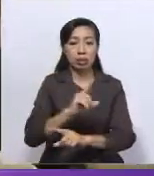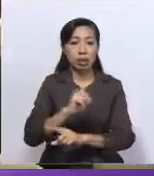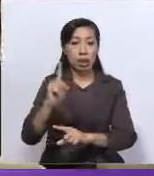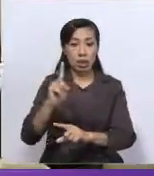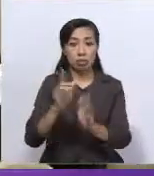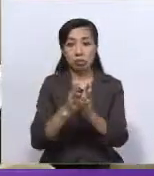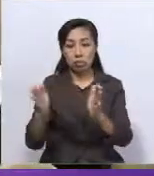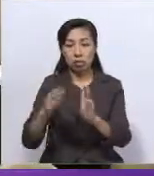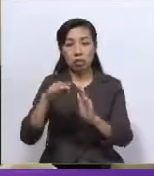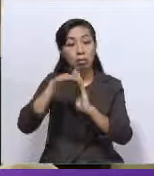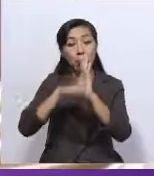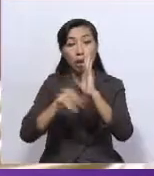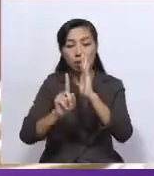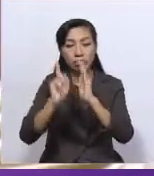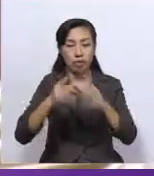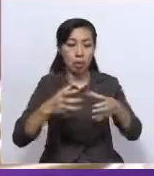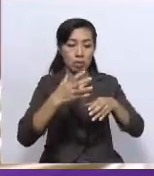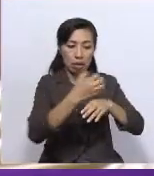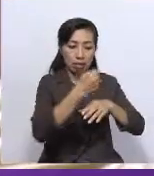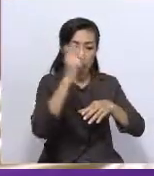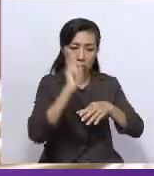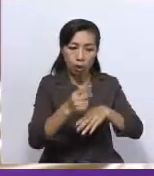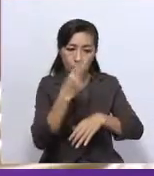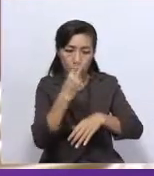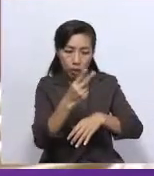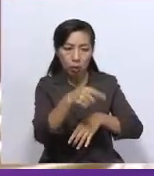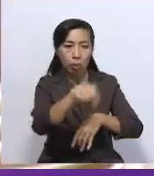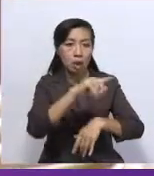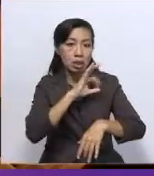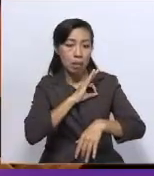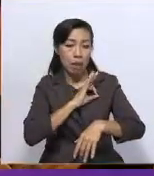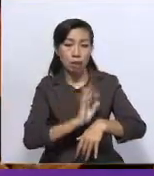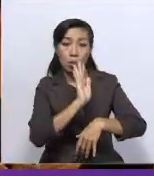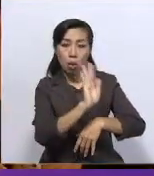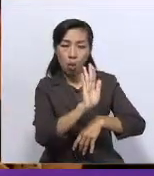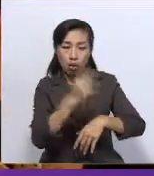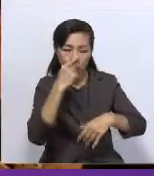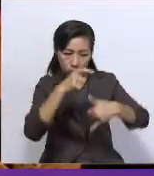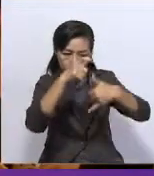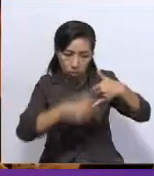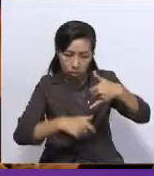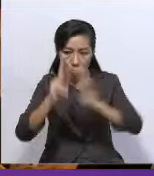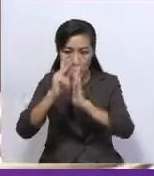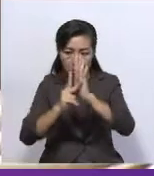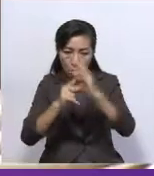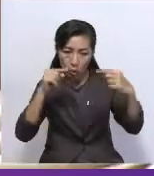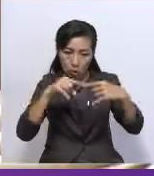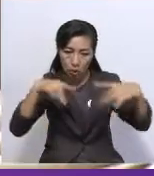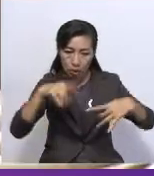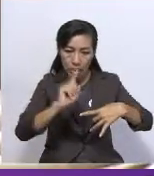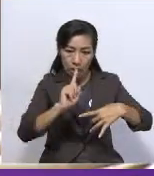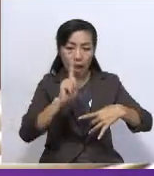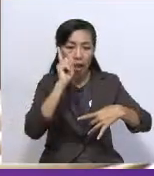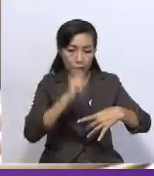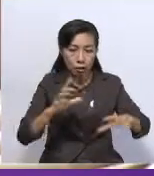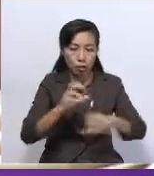คะพรรคการเมืองจะต้องไปดำเนินการตรวจสอบคุณสมบัติของสมาชิกภาพว่ามีคุณสมบัติตามกฎหมายหรือไม่และให้ยืนยัน